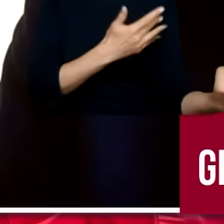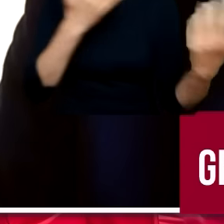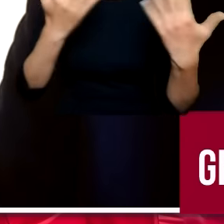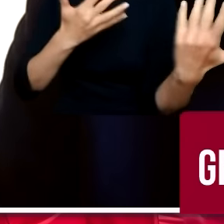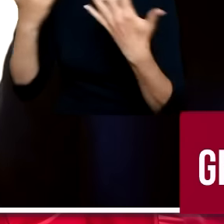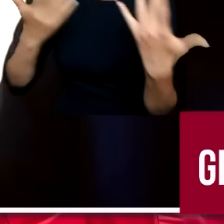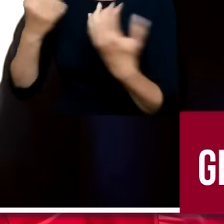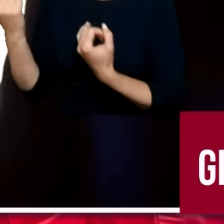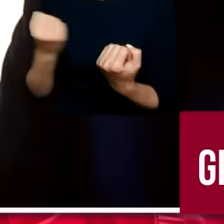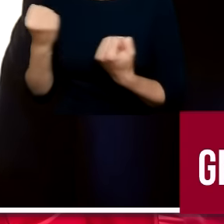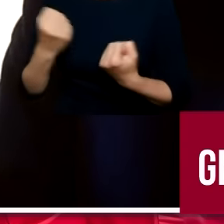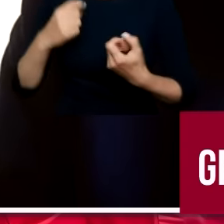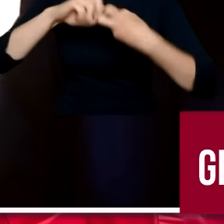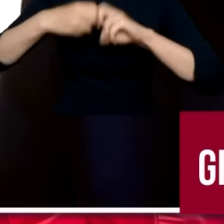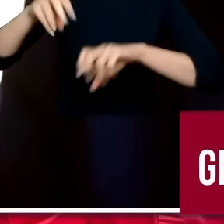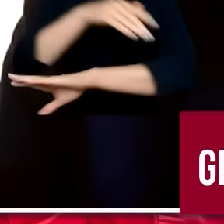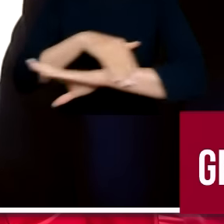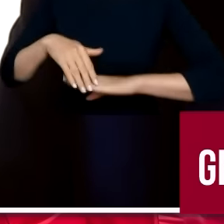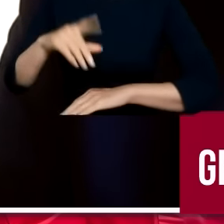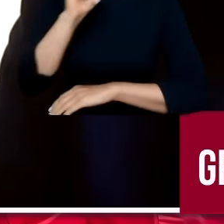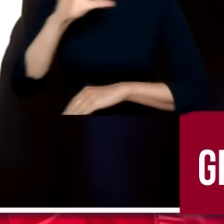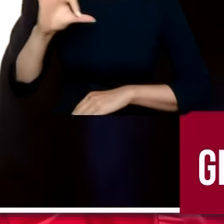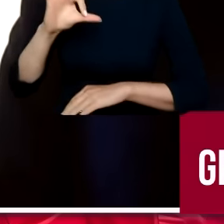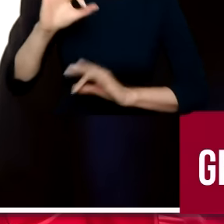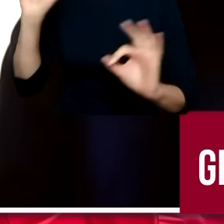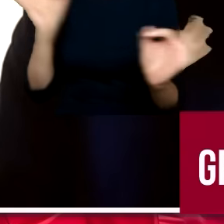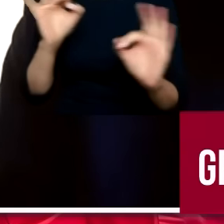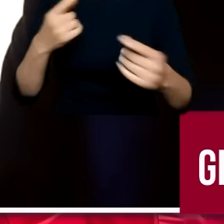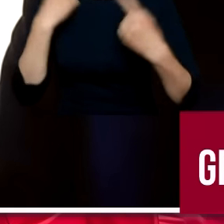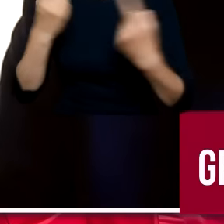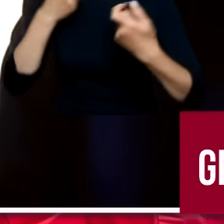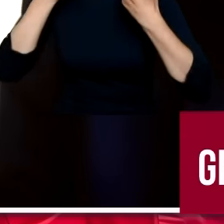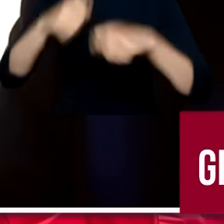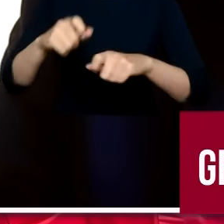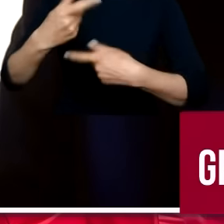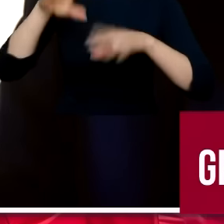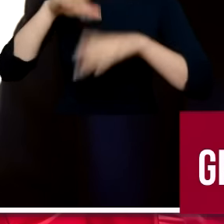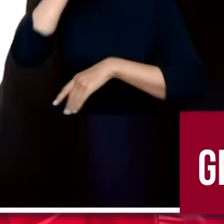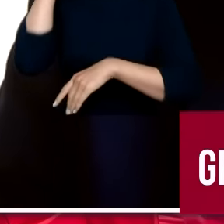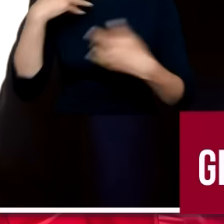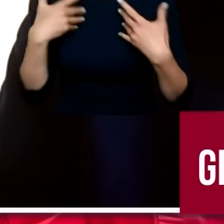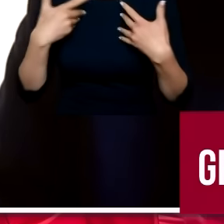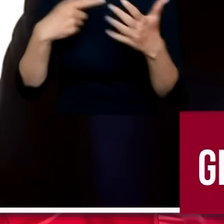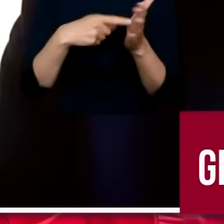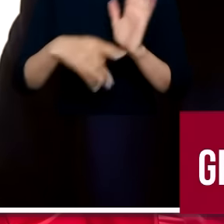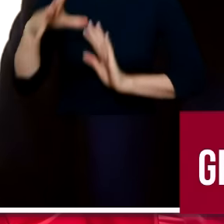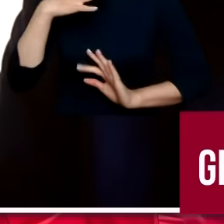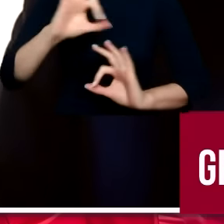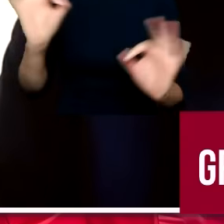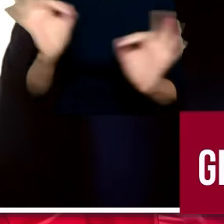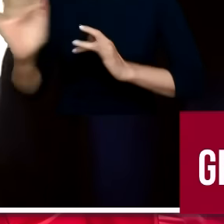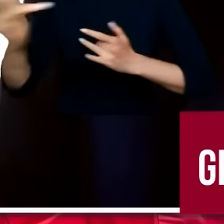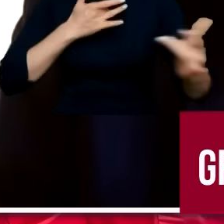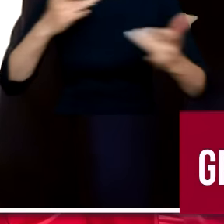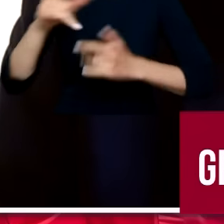te problemy na granicy to że PiS tak barbarzyńską ją blokuje nie pozwala ludziom żyć przecież takie miało być straszne męczenie tych ludzi te